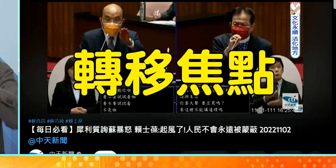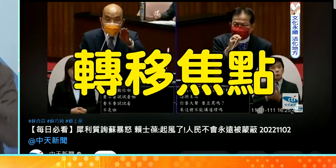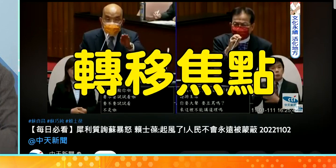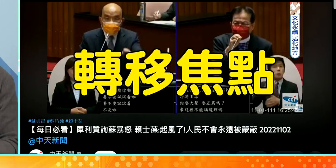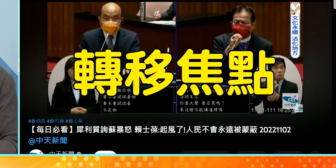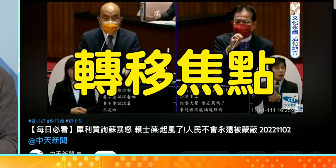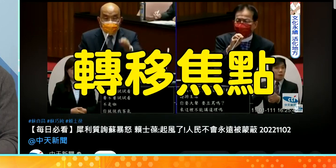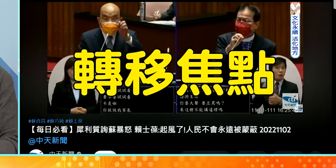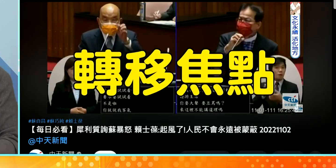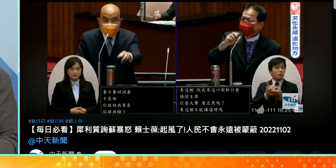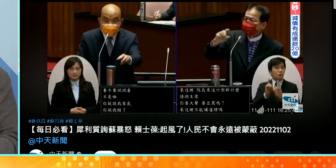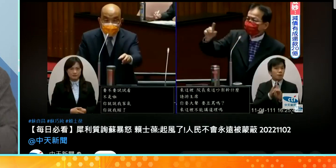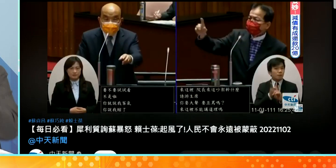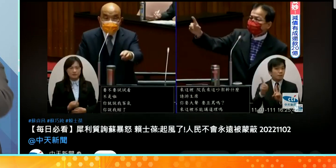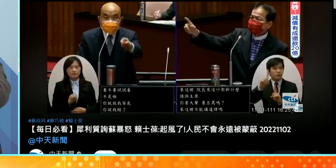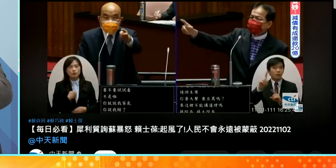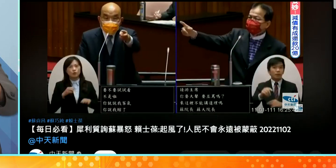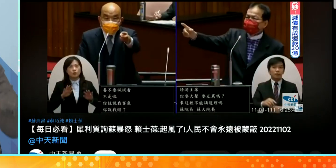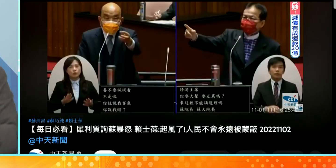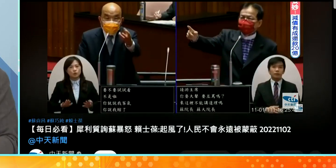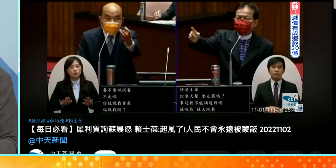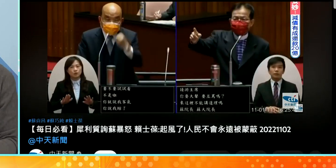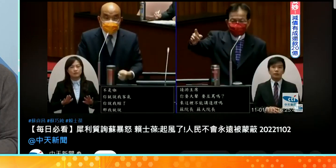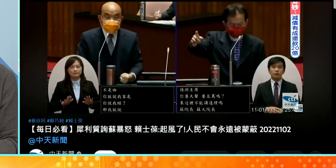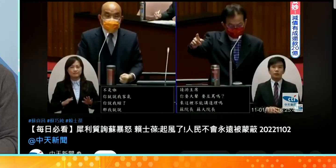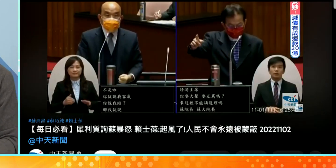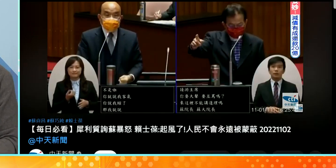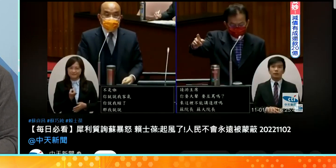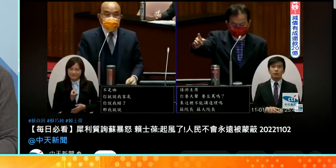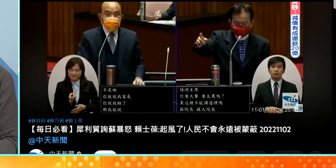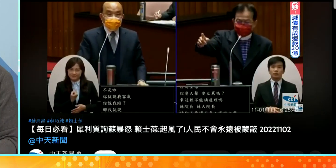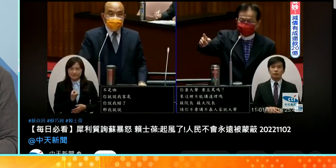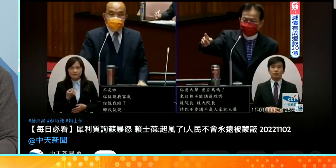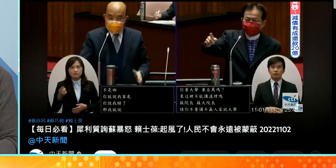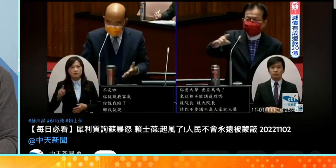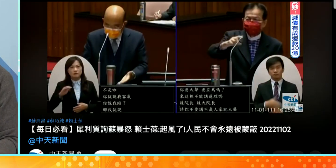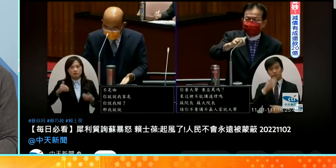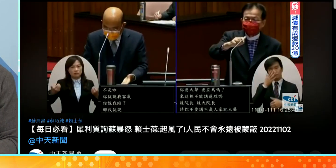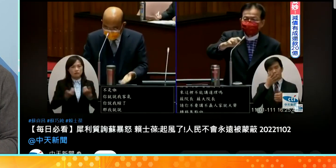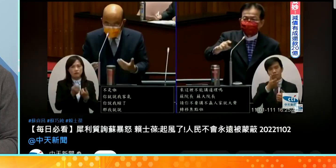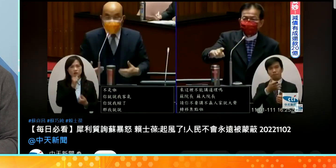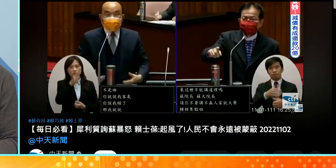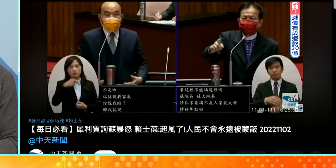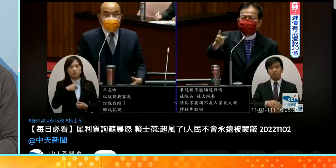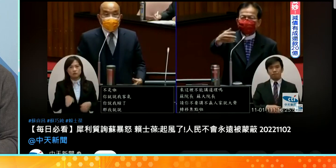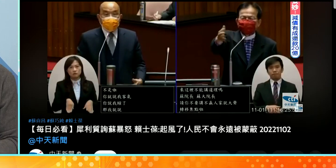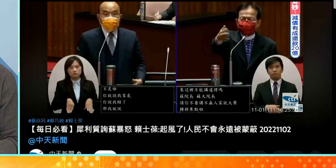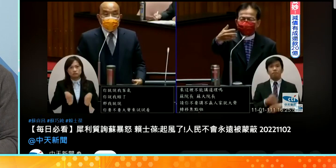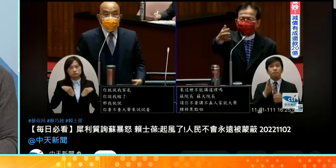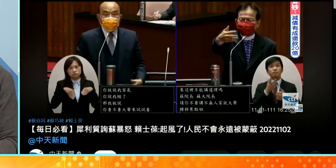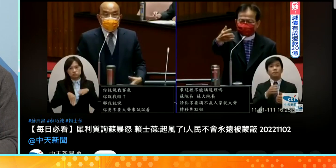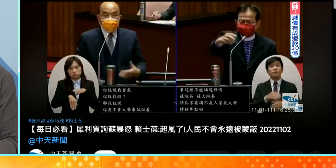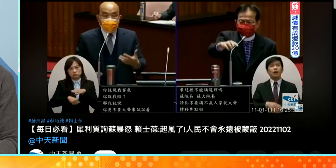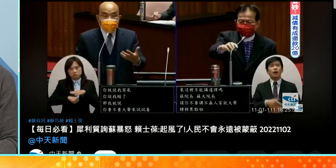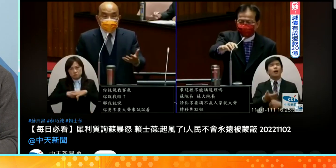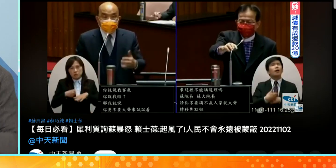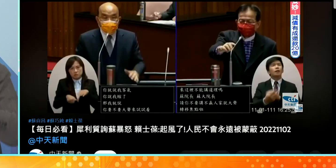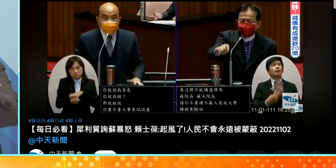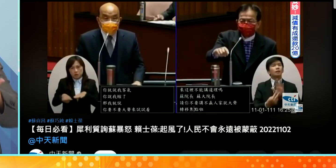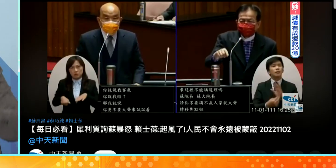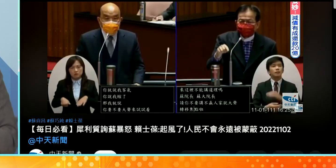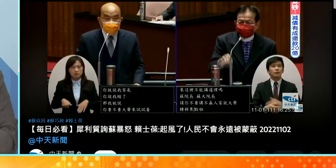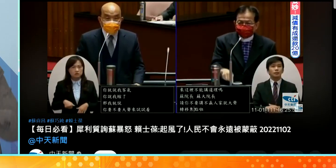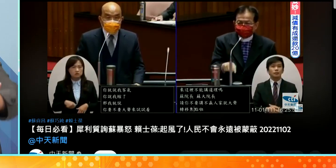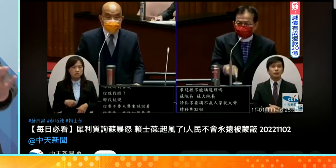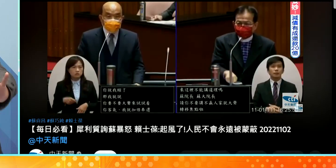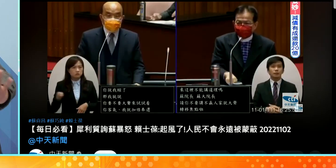个女儿的事情哦，哎，你就把工程会主委叫上来嘛，你就说这样可不可以转包，这样可不可以嘛，不要让